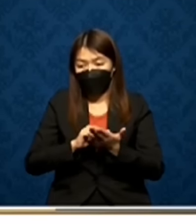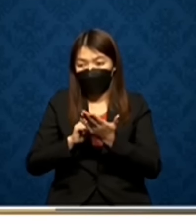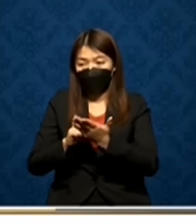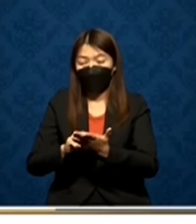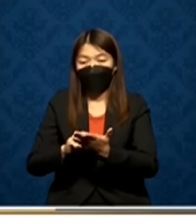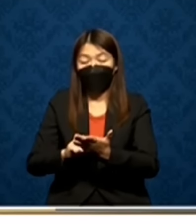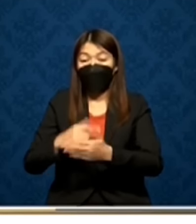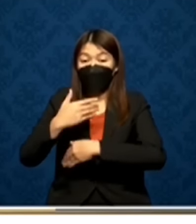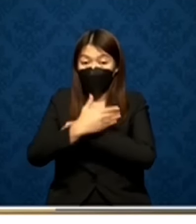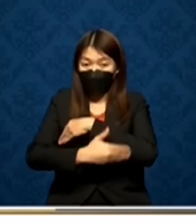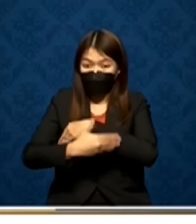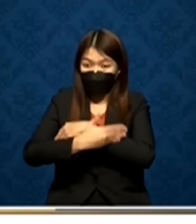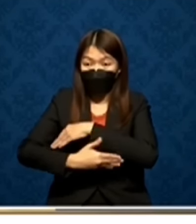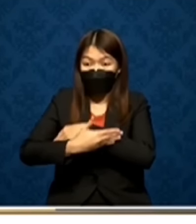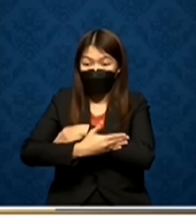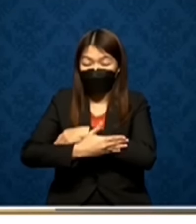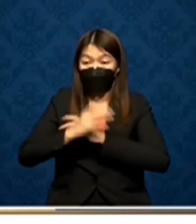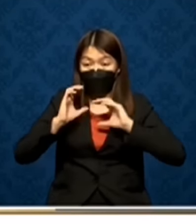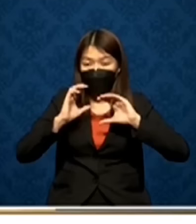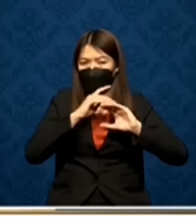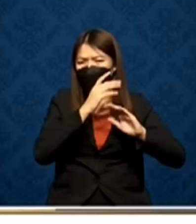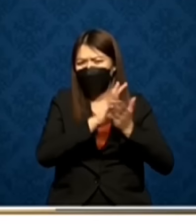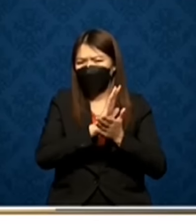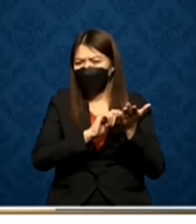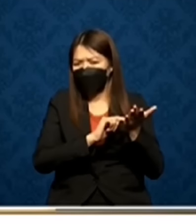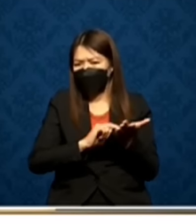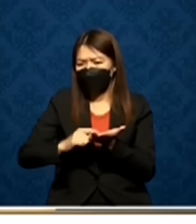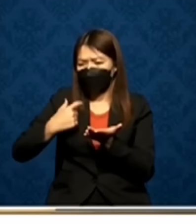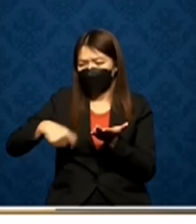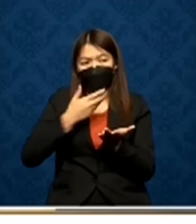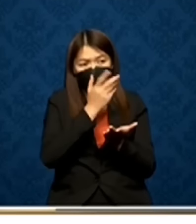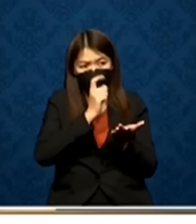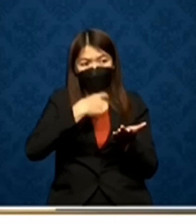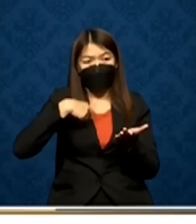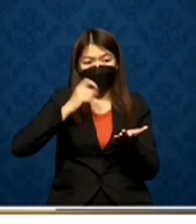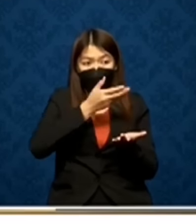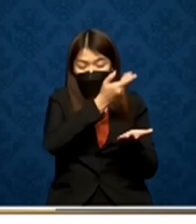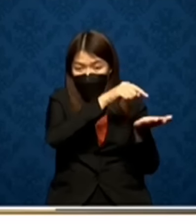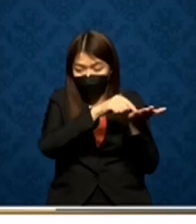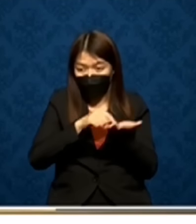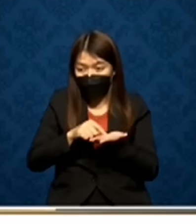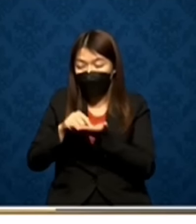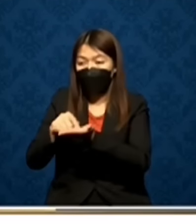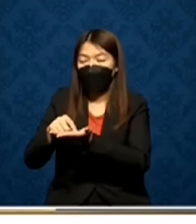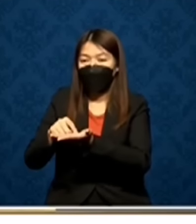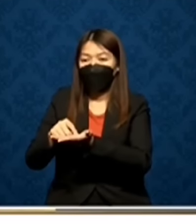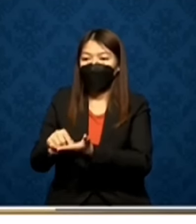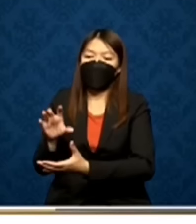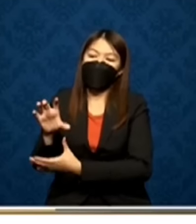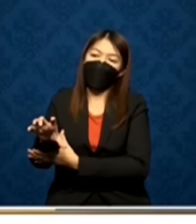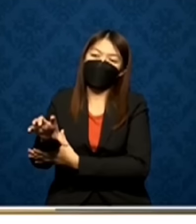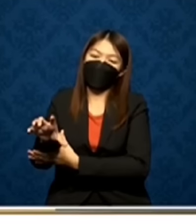ก็มีหมายขอหมายศาลไปยังกรมบังคับคดีแล้วก็เพื่อให้ไป